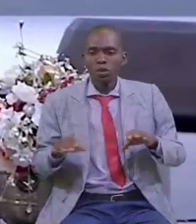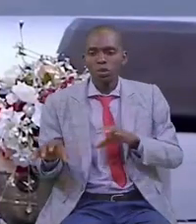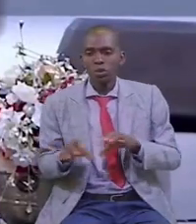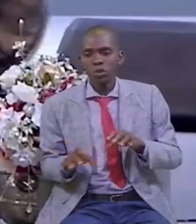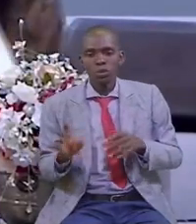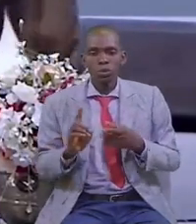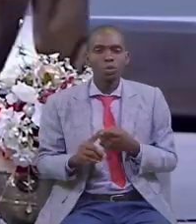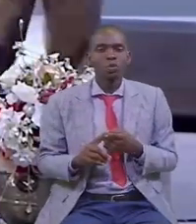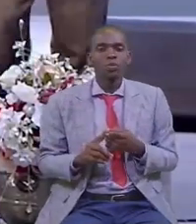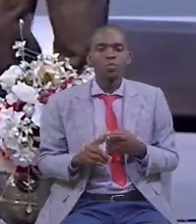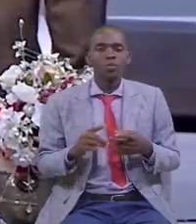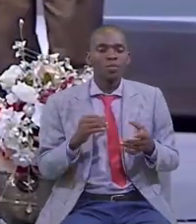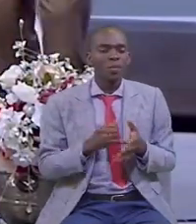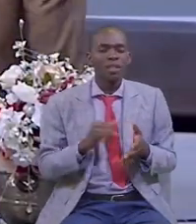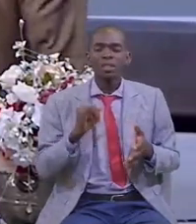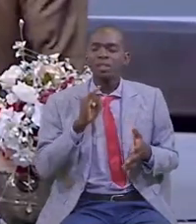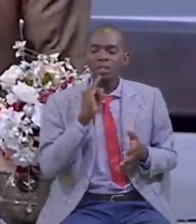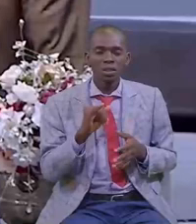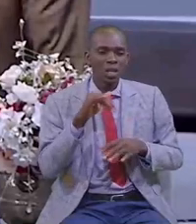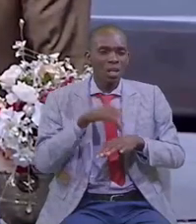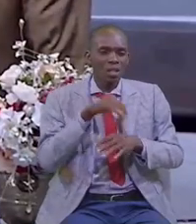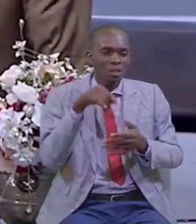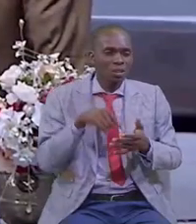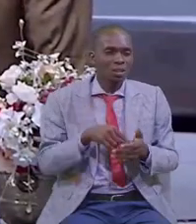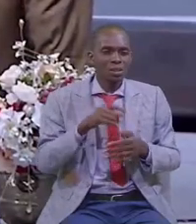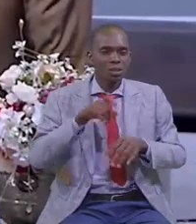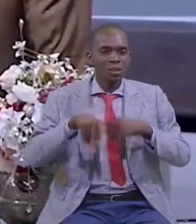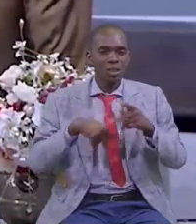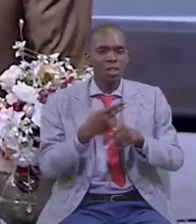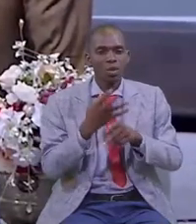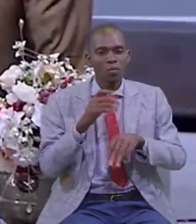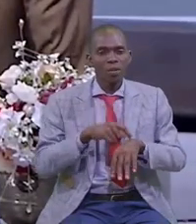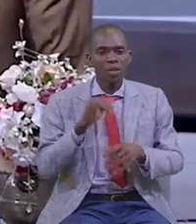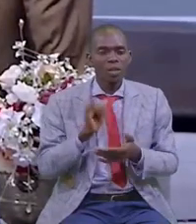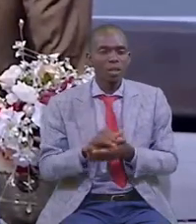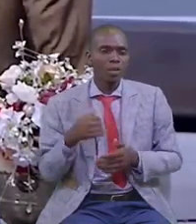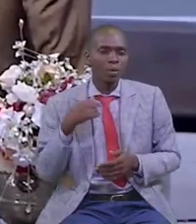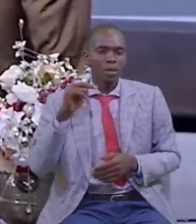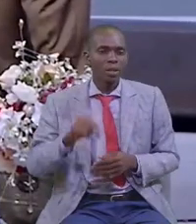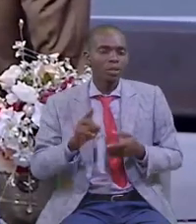C'est un moment pareil que nous devons nous rappeler.